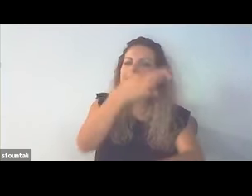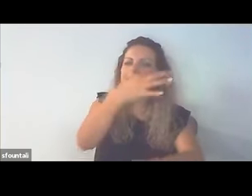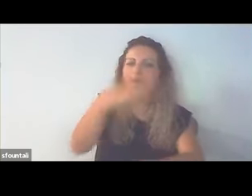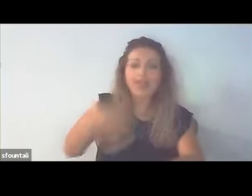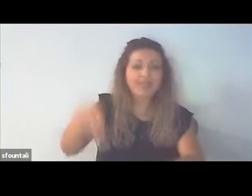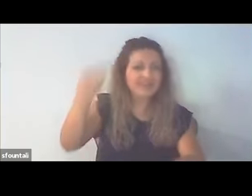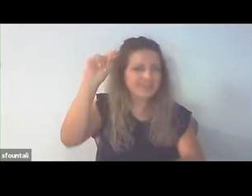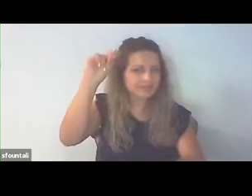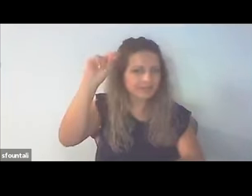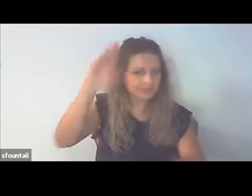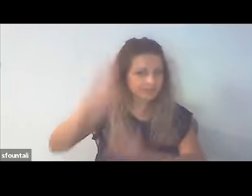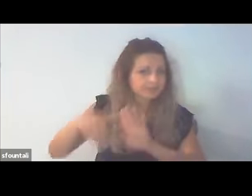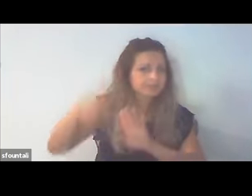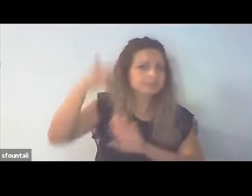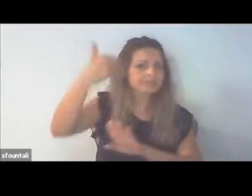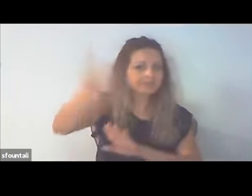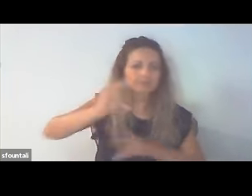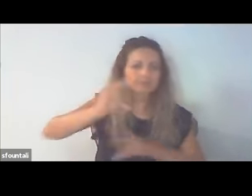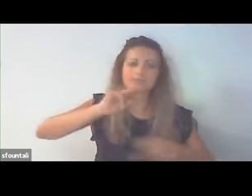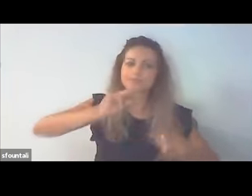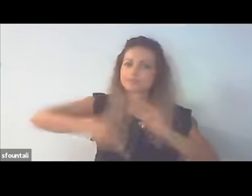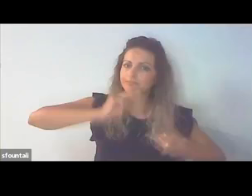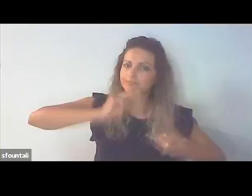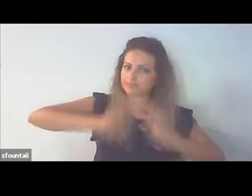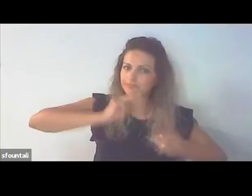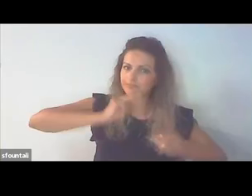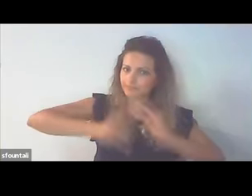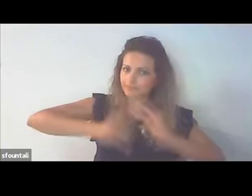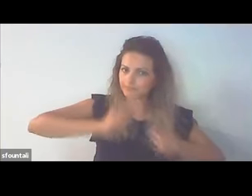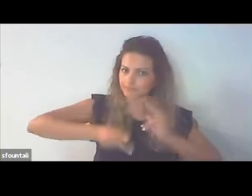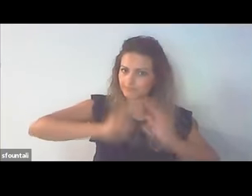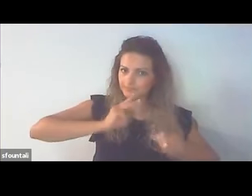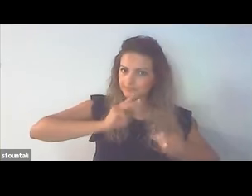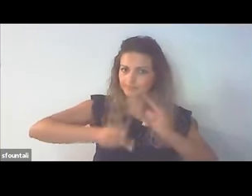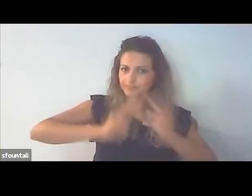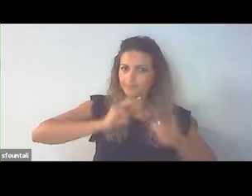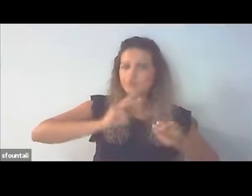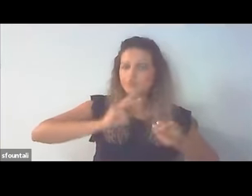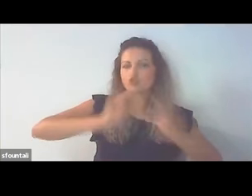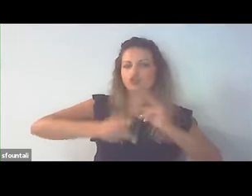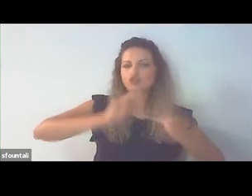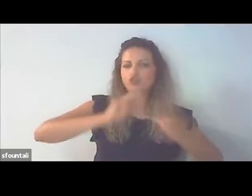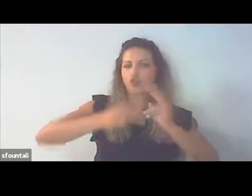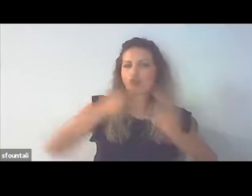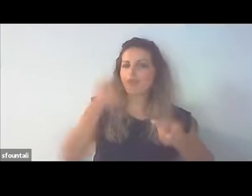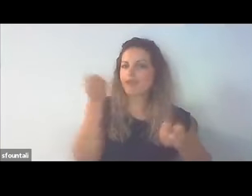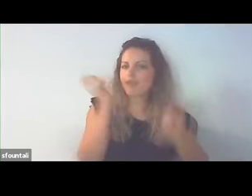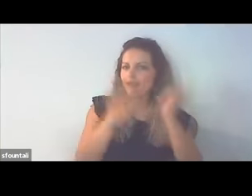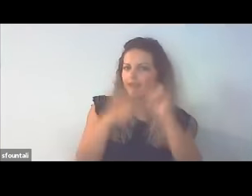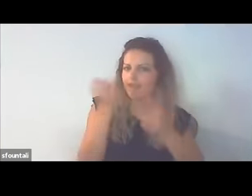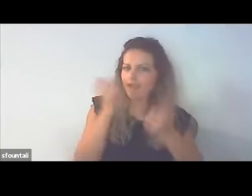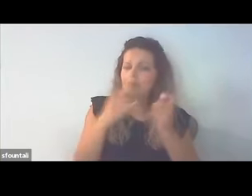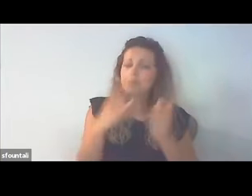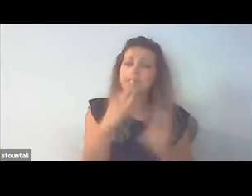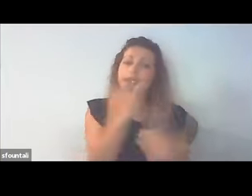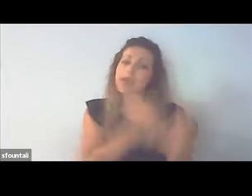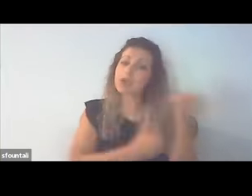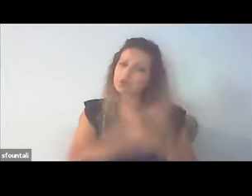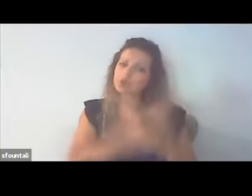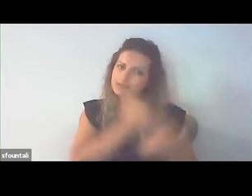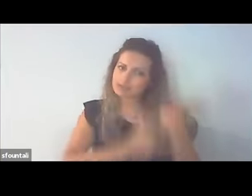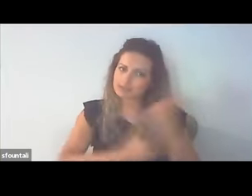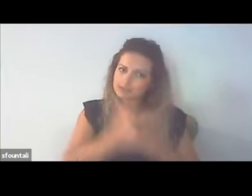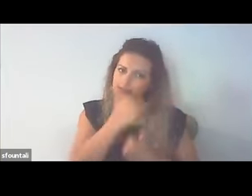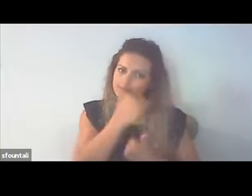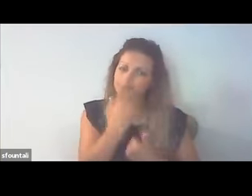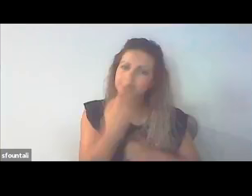ανταποκριθούμε στα ερωτήματα και στα σχόλια που τέθηκαν στη σημερινή εκδήλωση και στα ελληνικά συμφραζόμενα αλλά